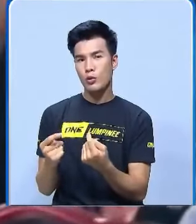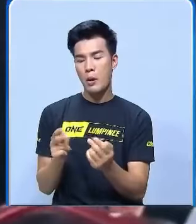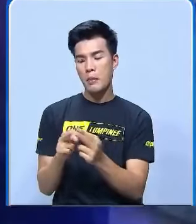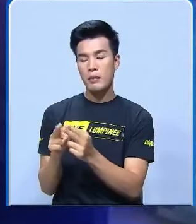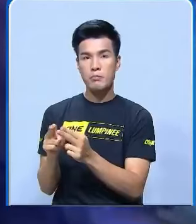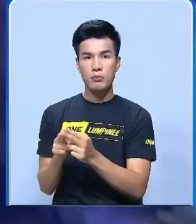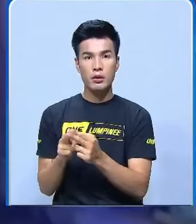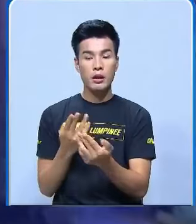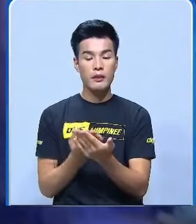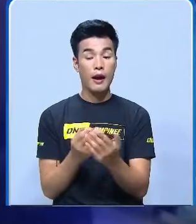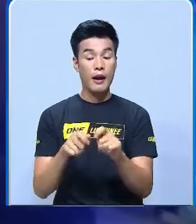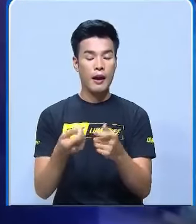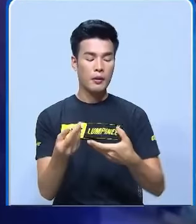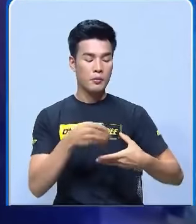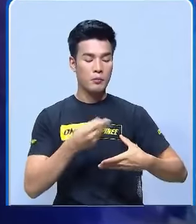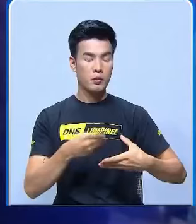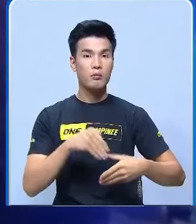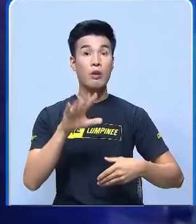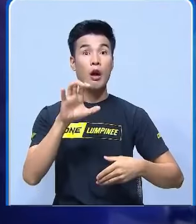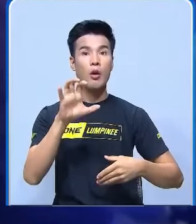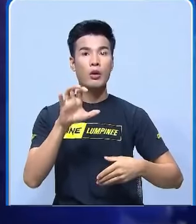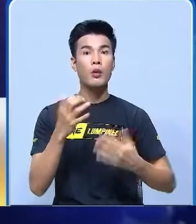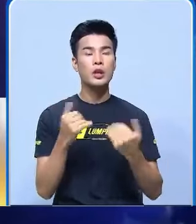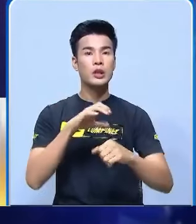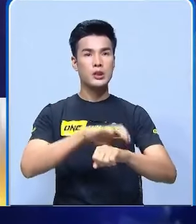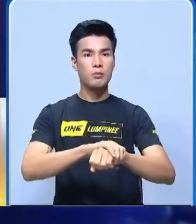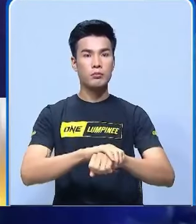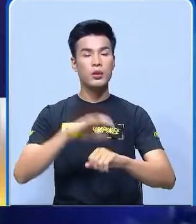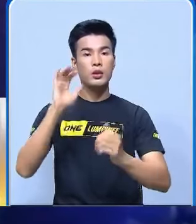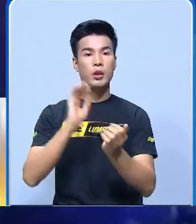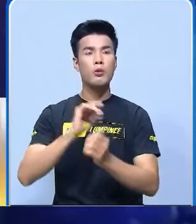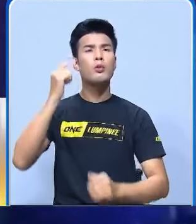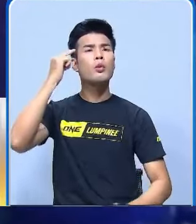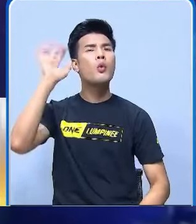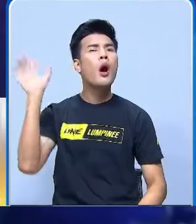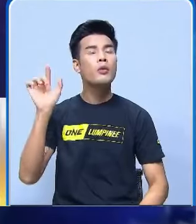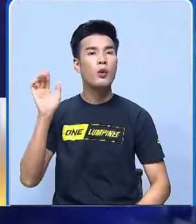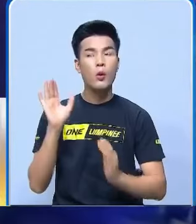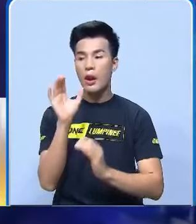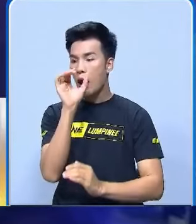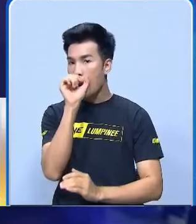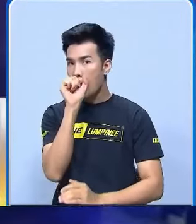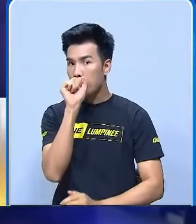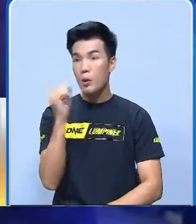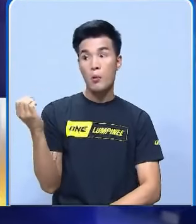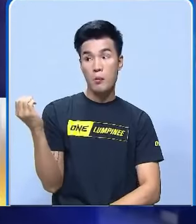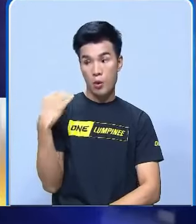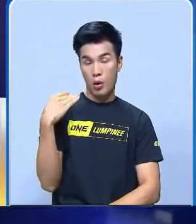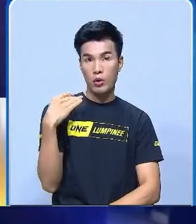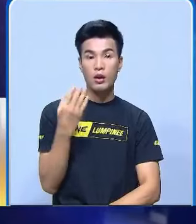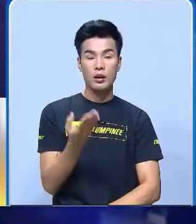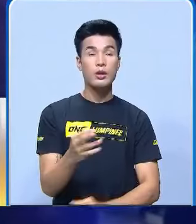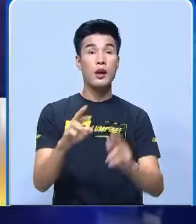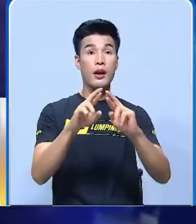นะครั้งละ500บาทการจับกุมครั้งนี้เนี่ยตำรวจได้เบาะแสมาจากสายลับว่าอ้าวนี่นะมีร้านคาราโอเกะแห่งหนึ่งในพื้น